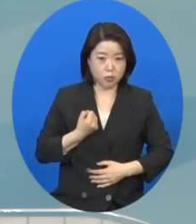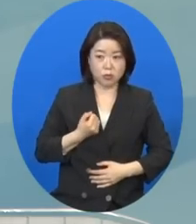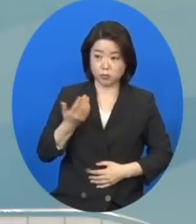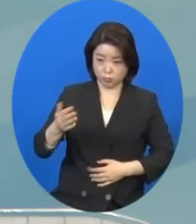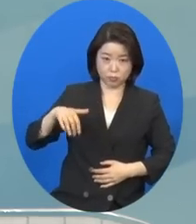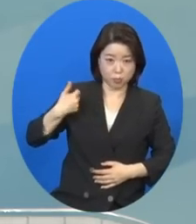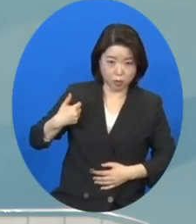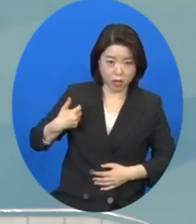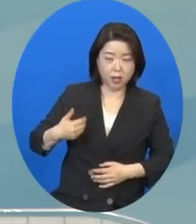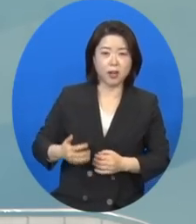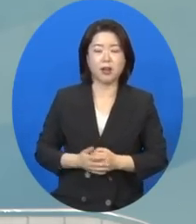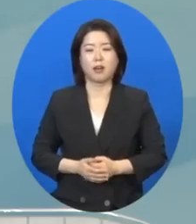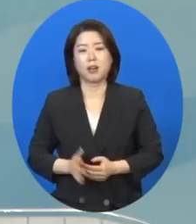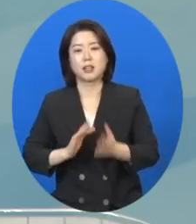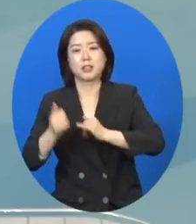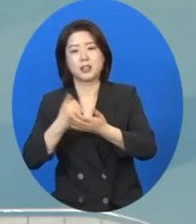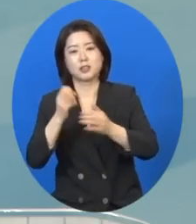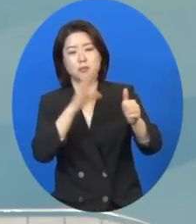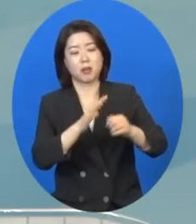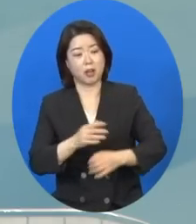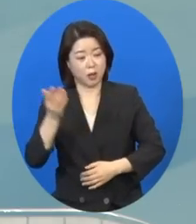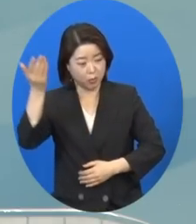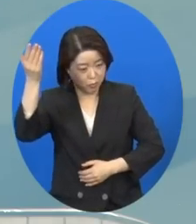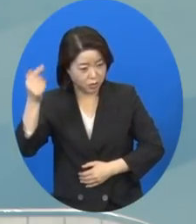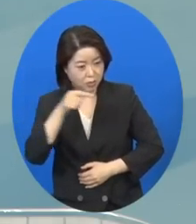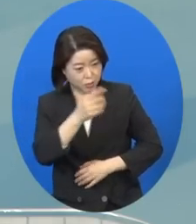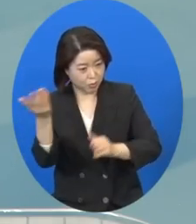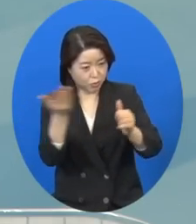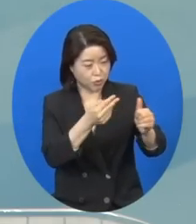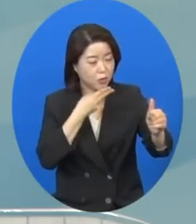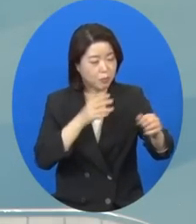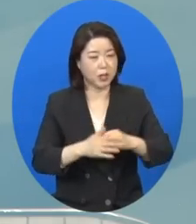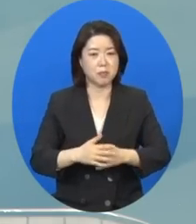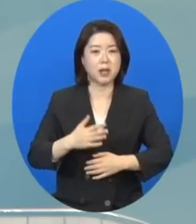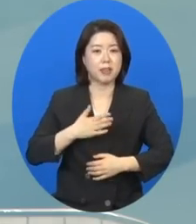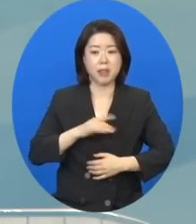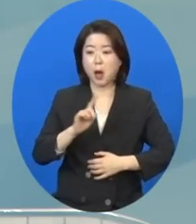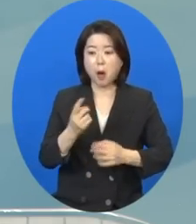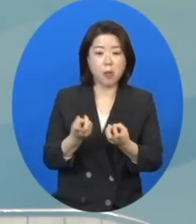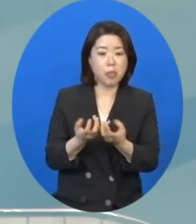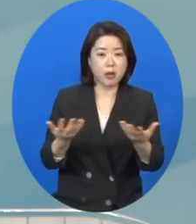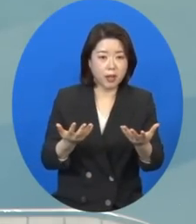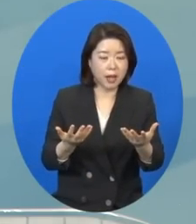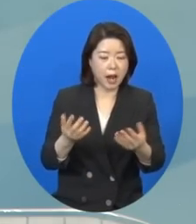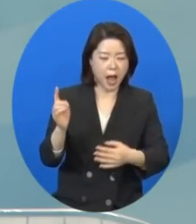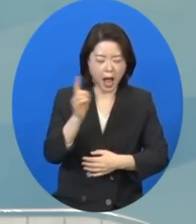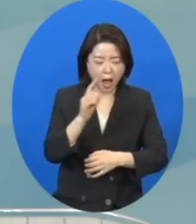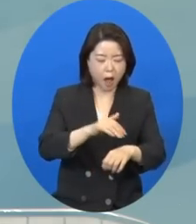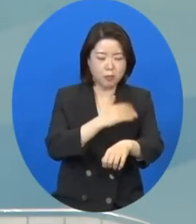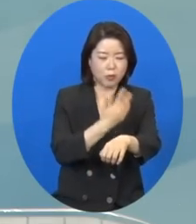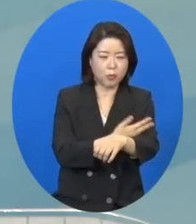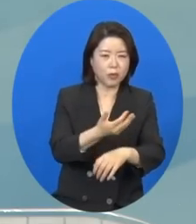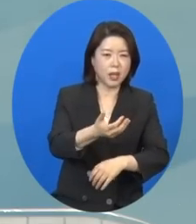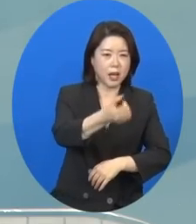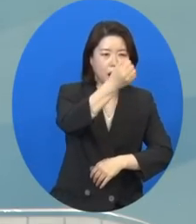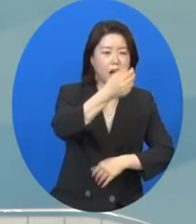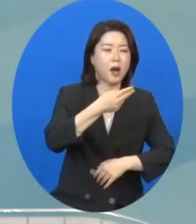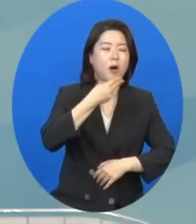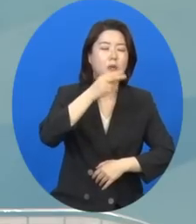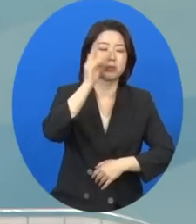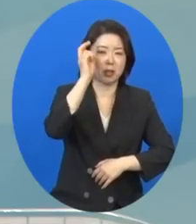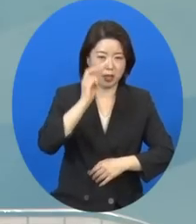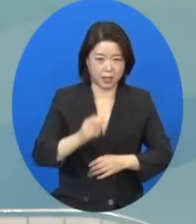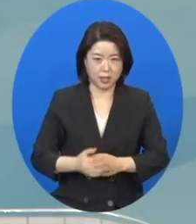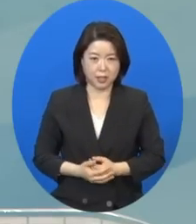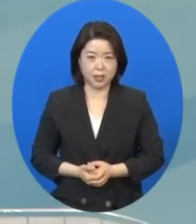이런 얘기를 하시는 거예요 위에서 그 권한을 주지 않았더라면 당신에게는 나를 어째 아무런 고난도 고난도 없을